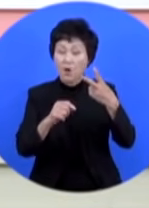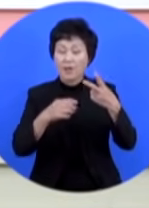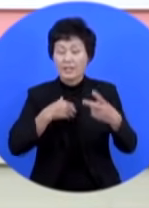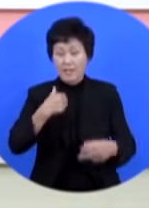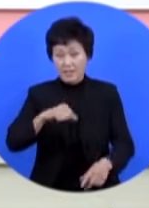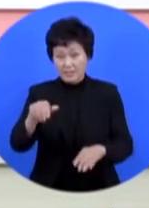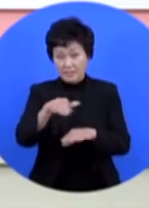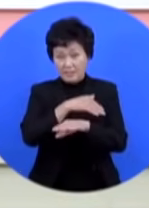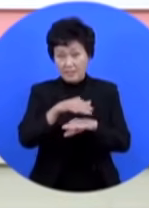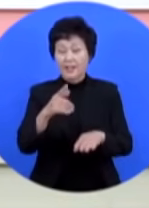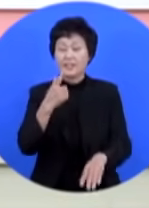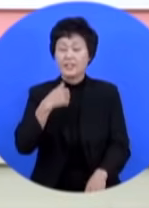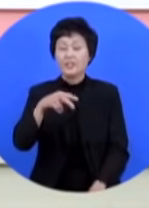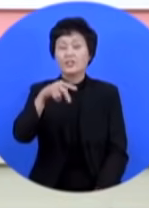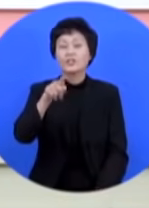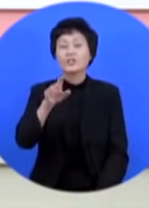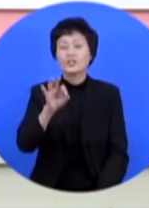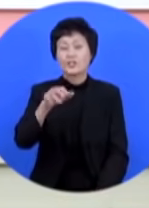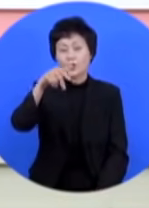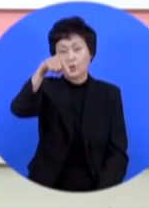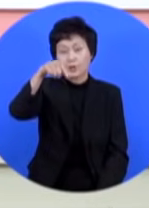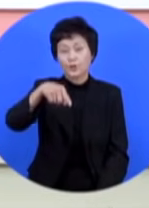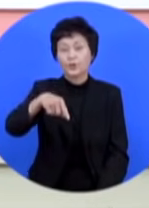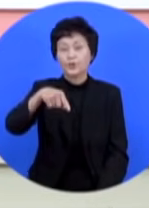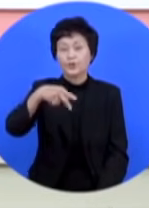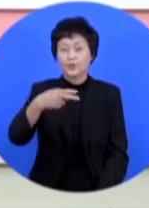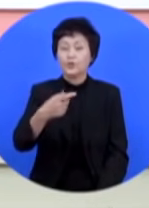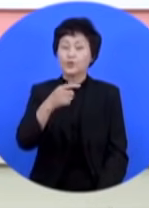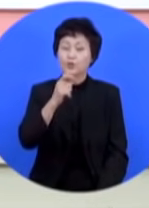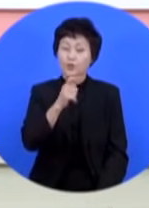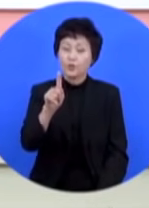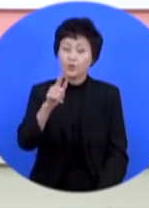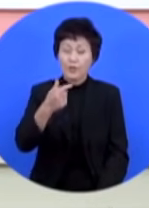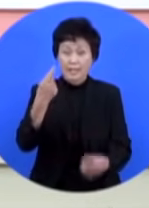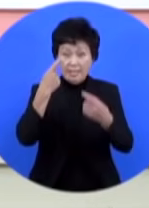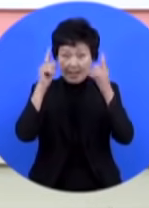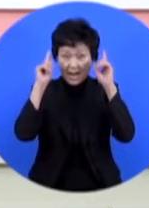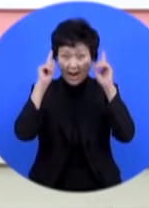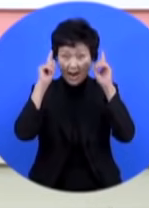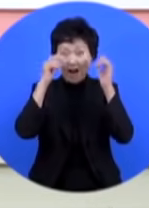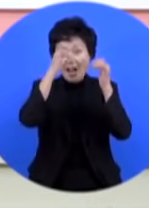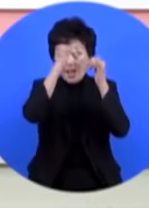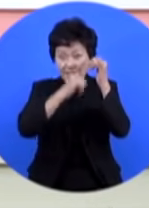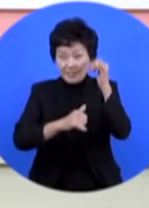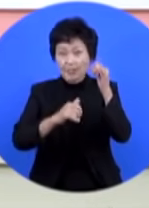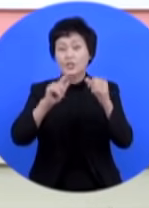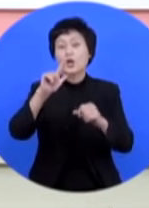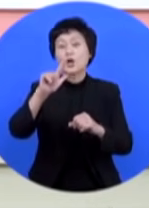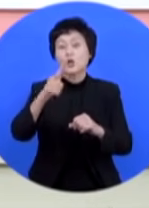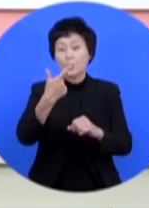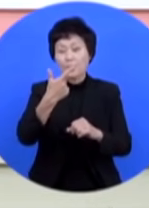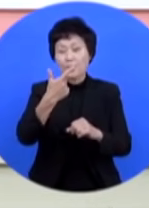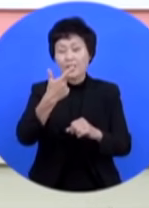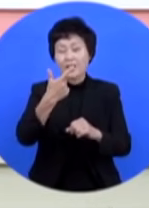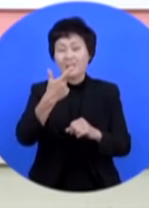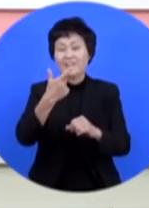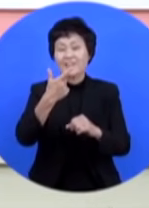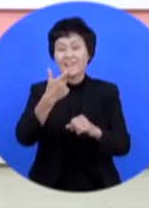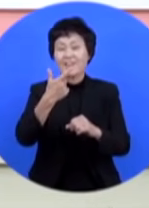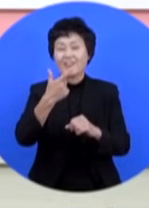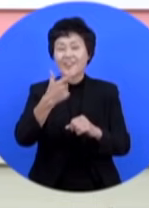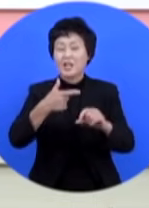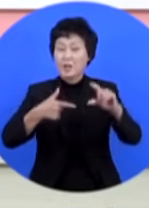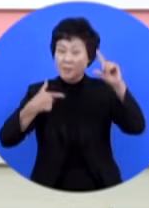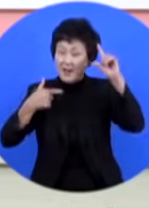다니던 성균관 대학에서 네. 성균관 대학 역사 600년의 명예 졸업장 두 번째로